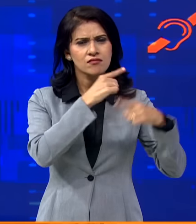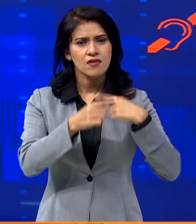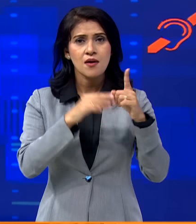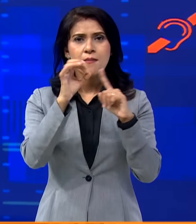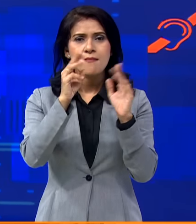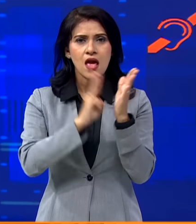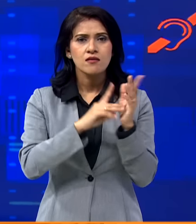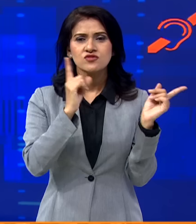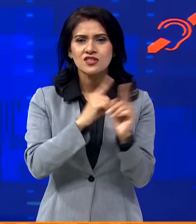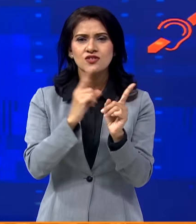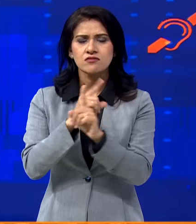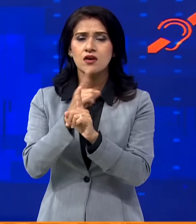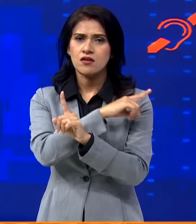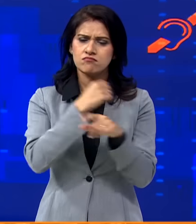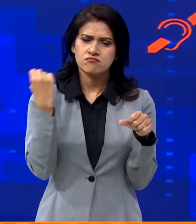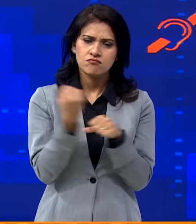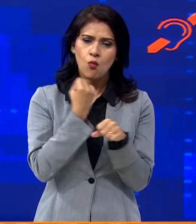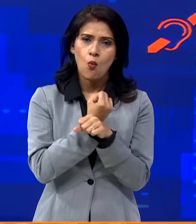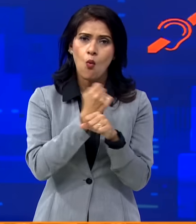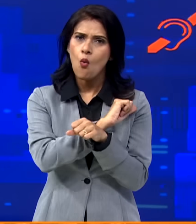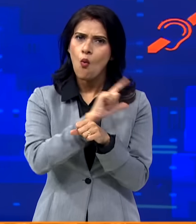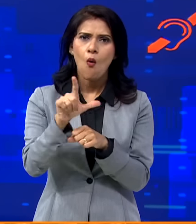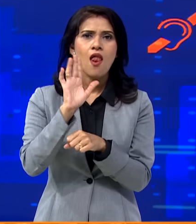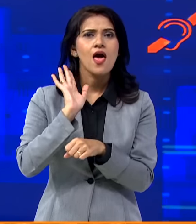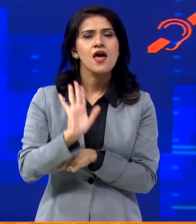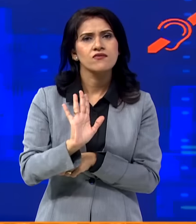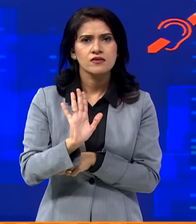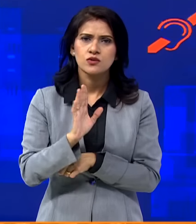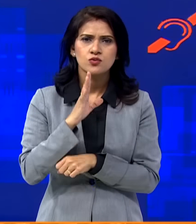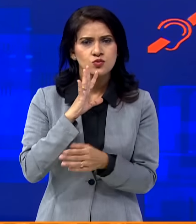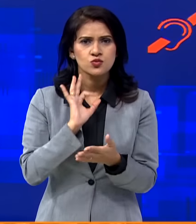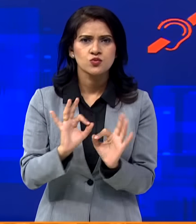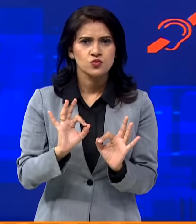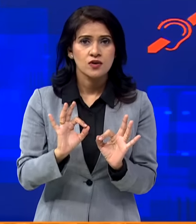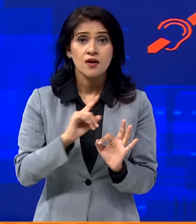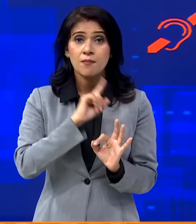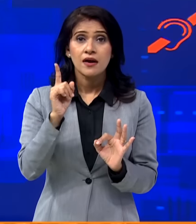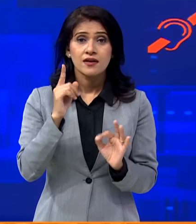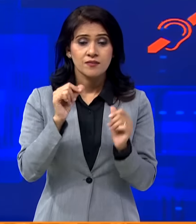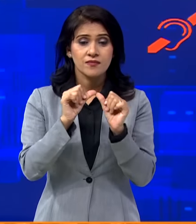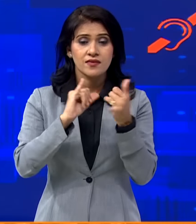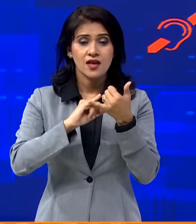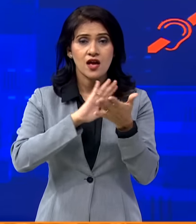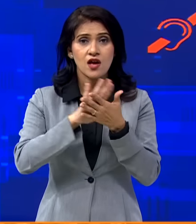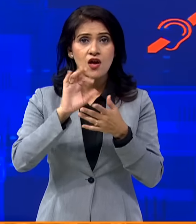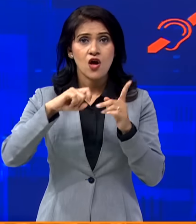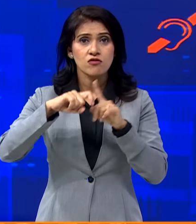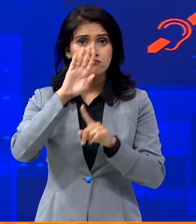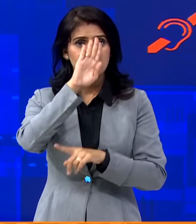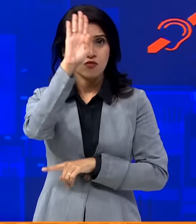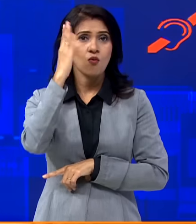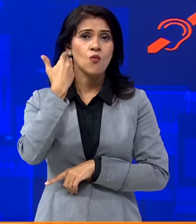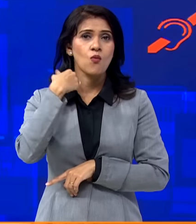देश की सेवा की है लेकिन जिस तरह सम्राट अशोक सम्राट